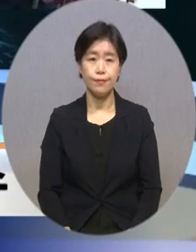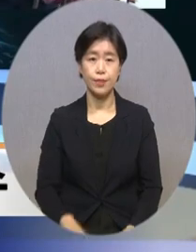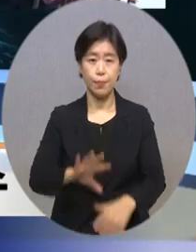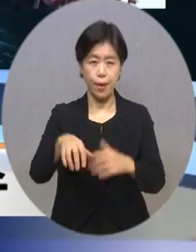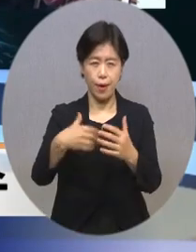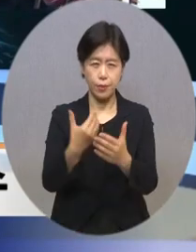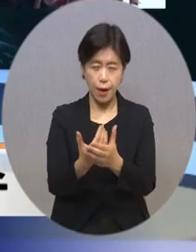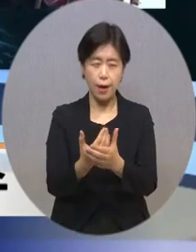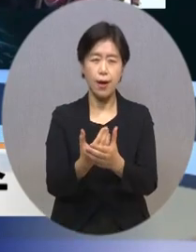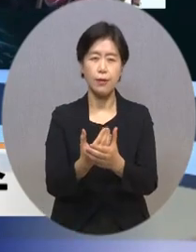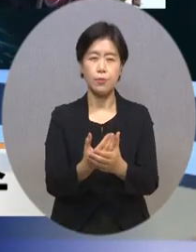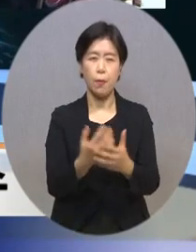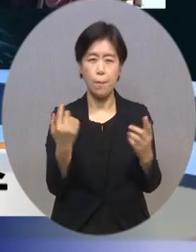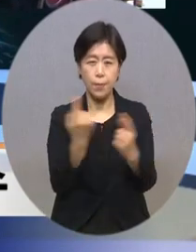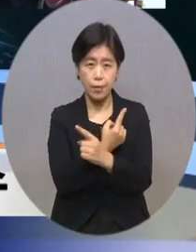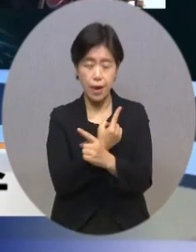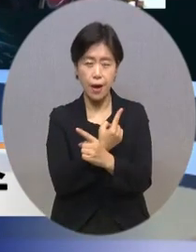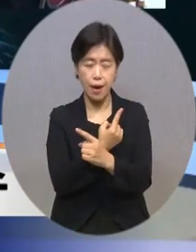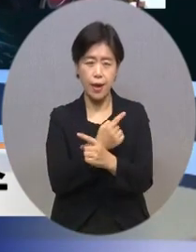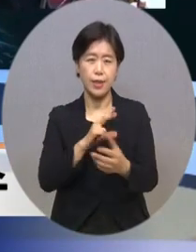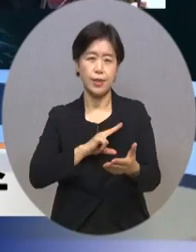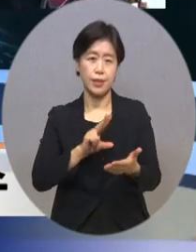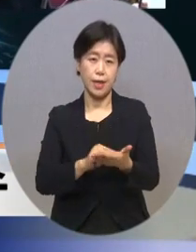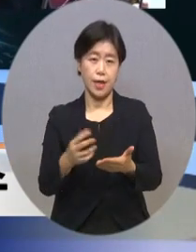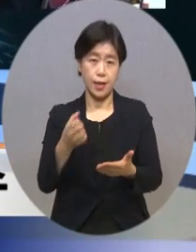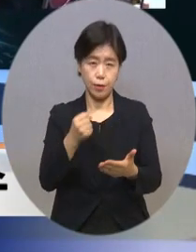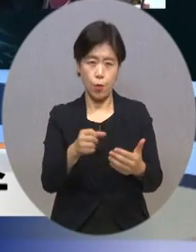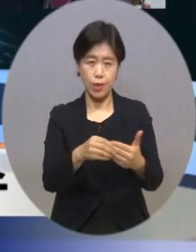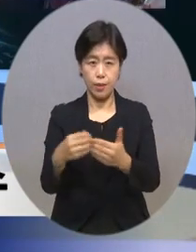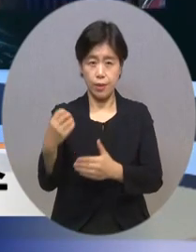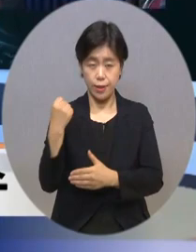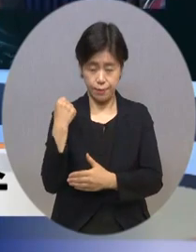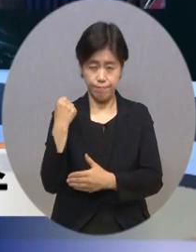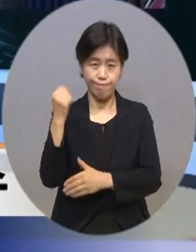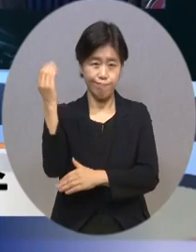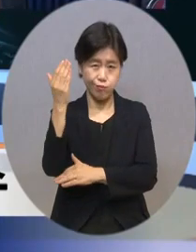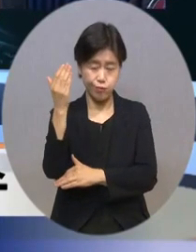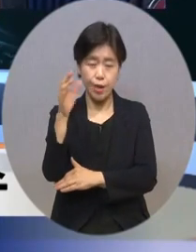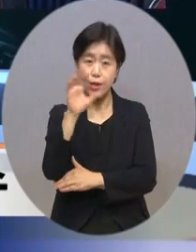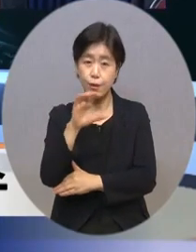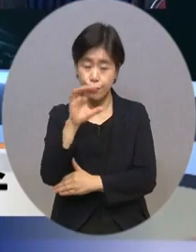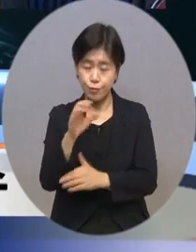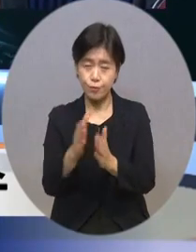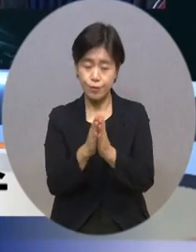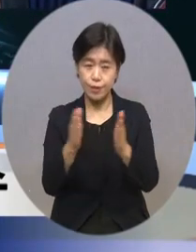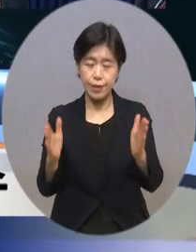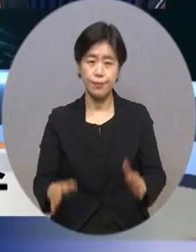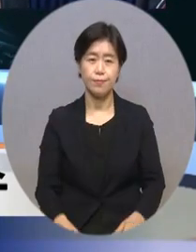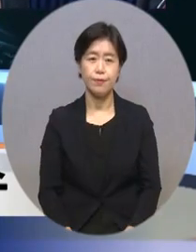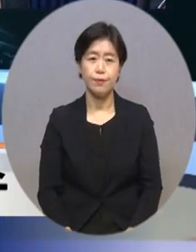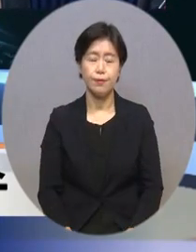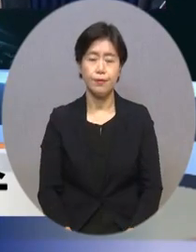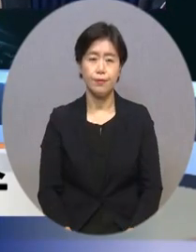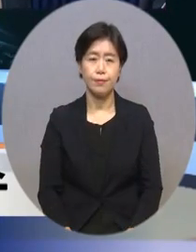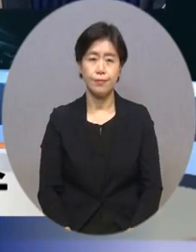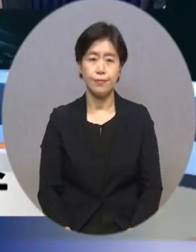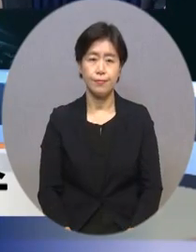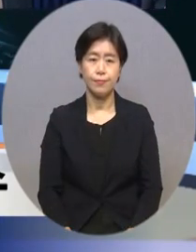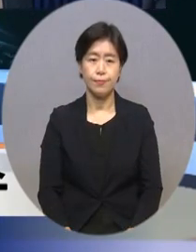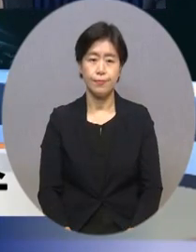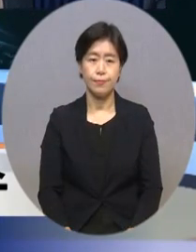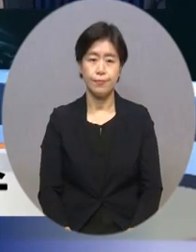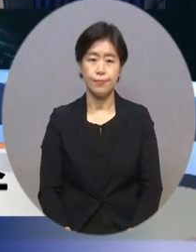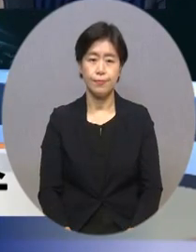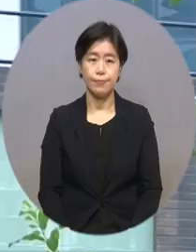변화와 혁신의 리더십을 주제로 국제 라이온스 협회 회장 리더십 연수가 진행됐습니다. 황병양 기자가